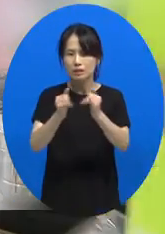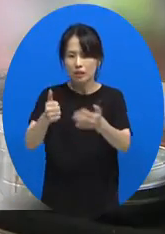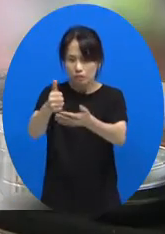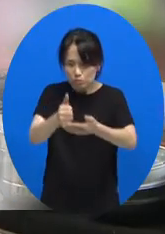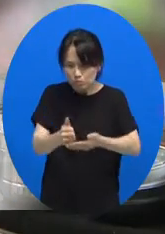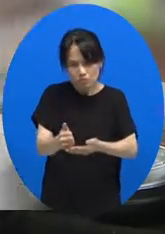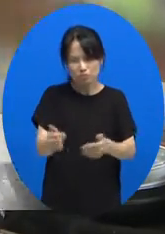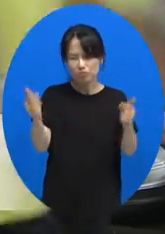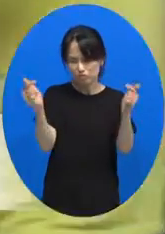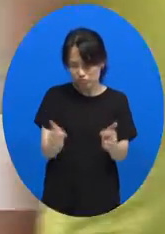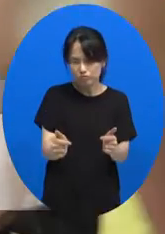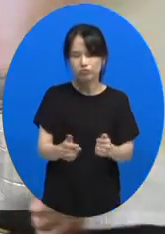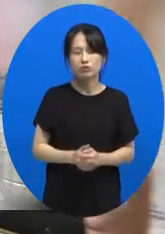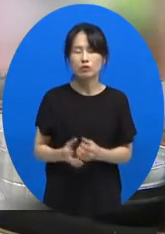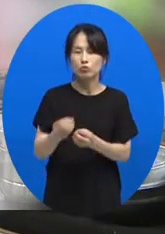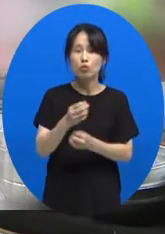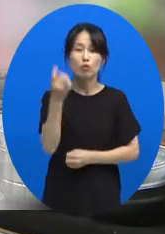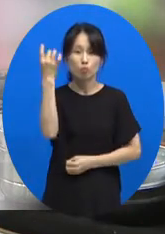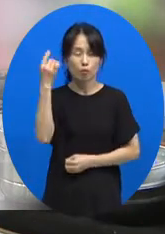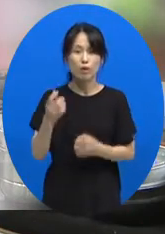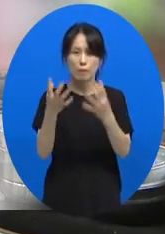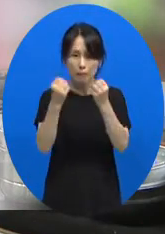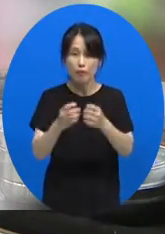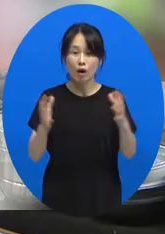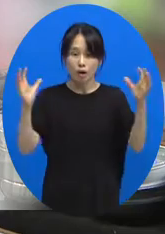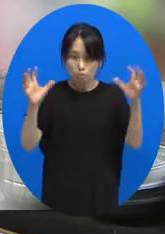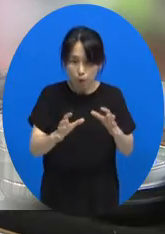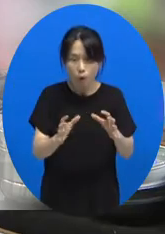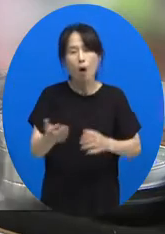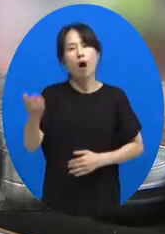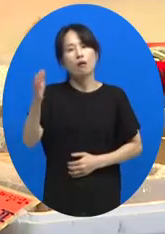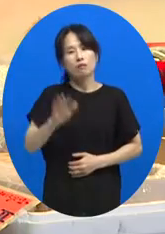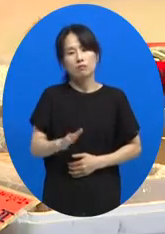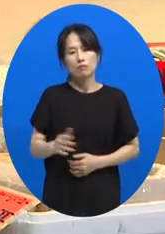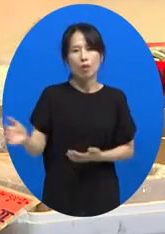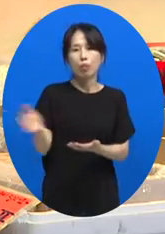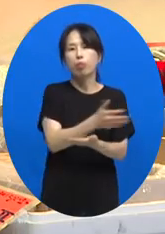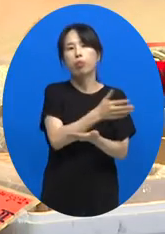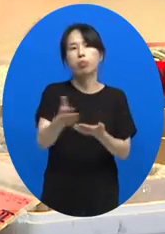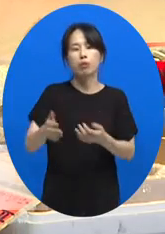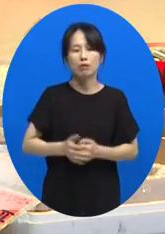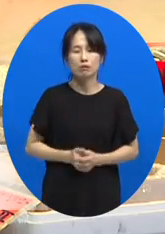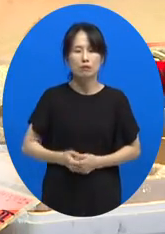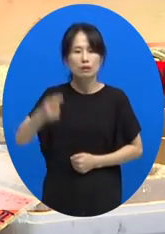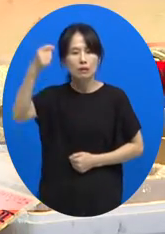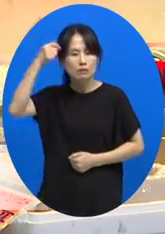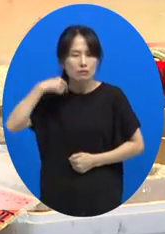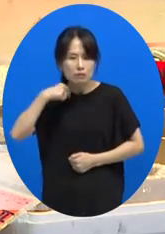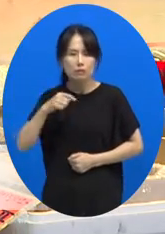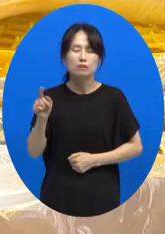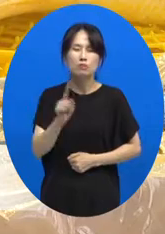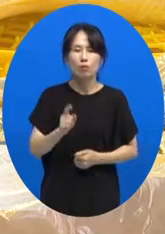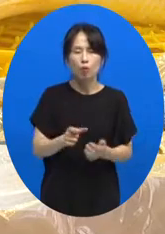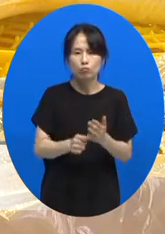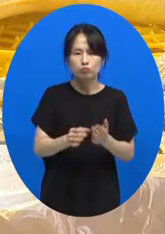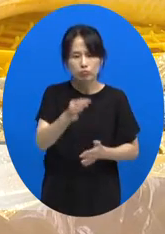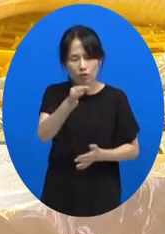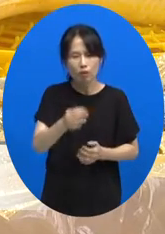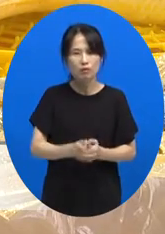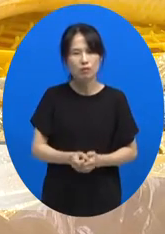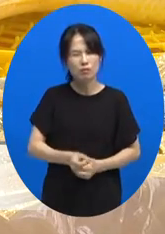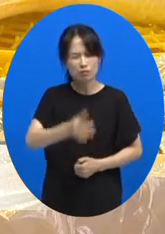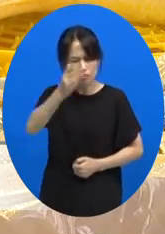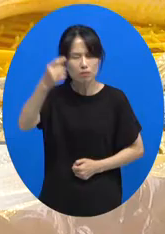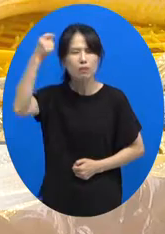것 같아요. 추석 때문에 굉장히 많이 오거든요. 오늘 훈훈하네요. 현장에서 체감하는 장바구니 물가는 실제